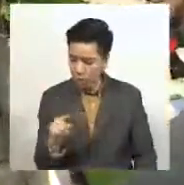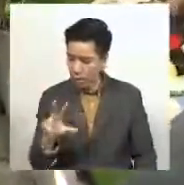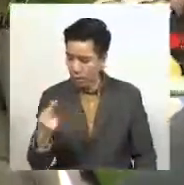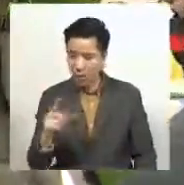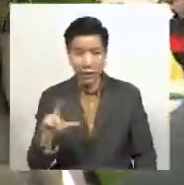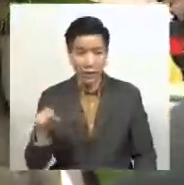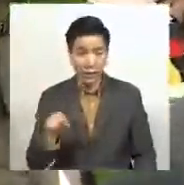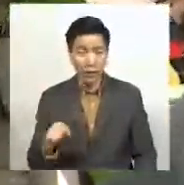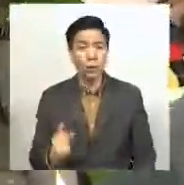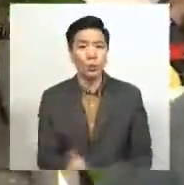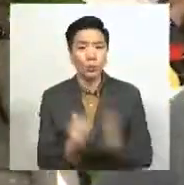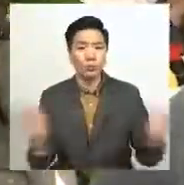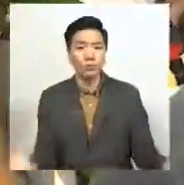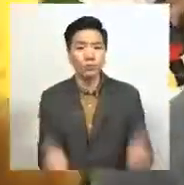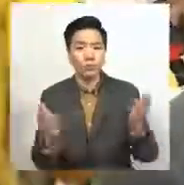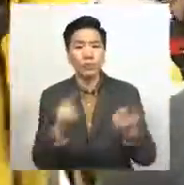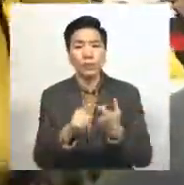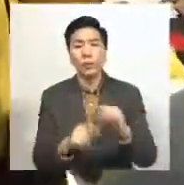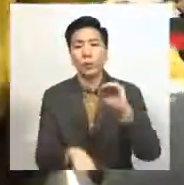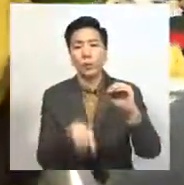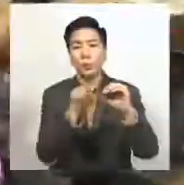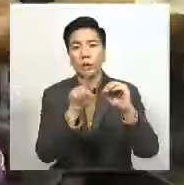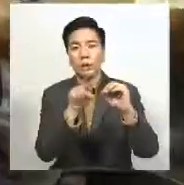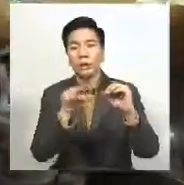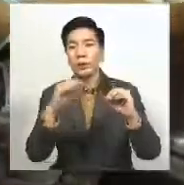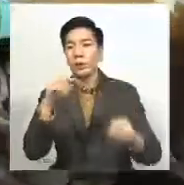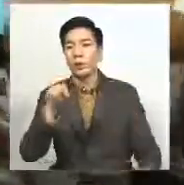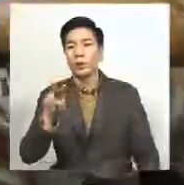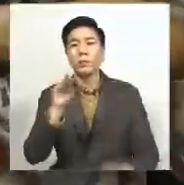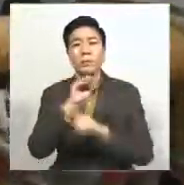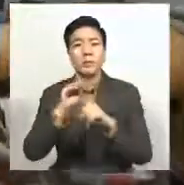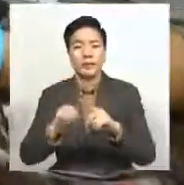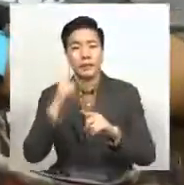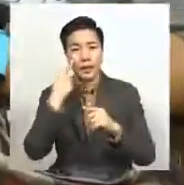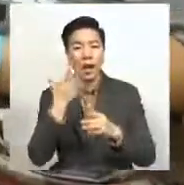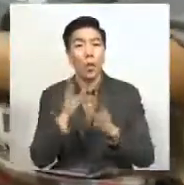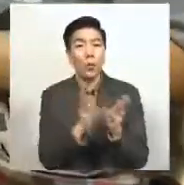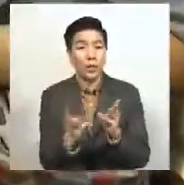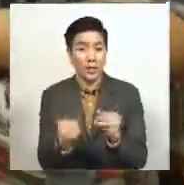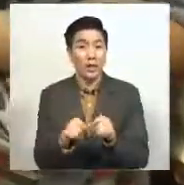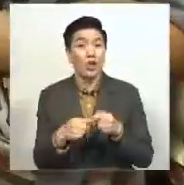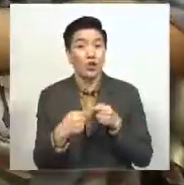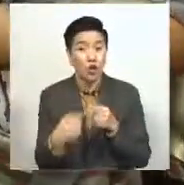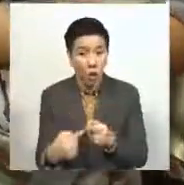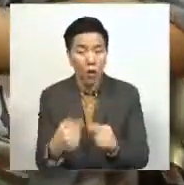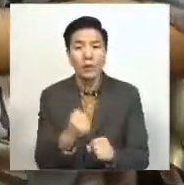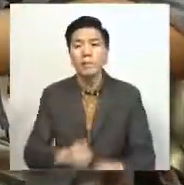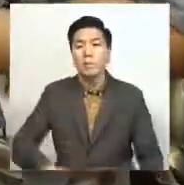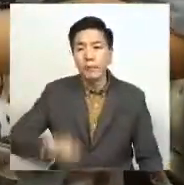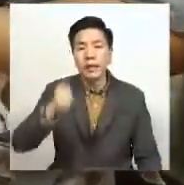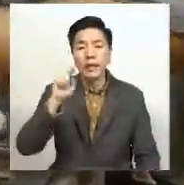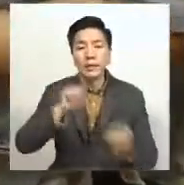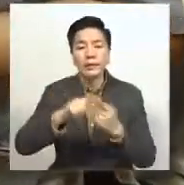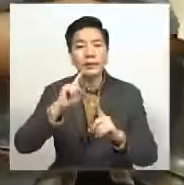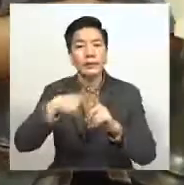บาทก็กระตุ้นเศรษฐกิจได้ร้อยละ 0.1 ถึง 0.2ส่วนการขยายมาตรการต่อไปอีกสามารถทำได้ถึงช่ว